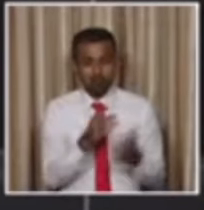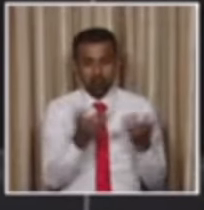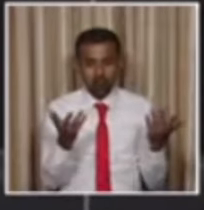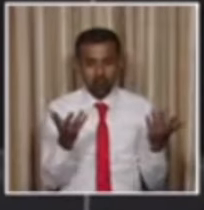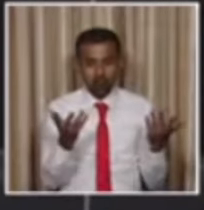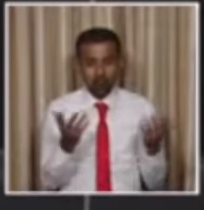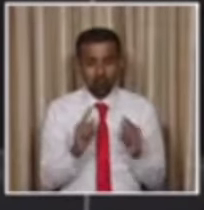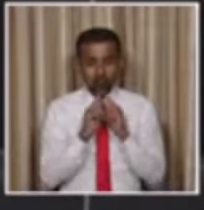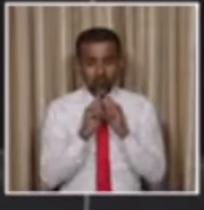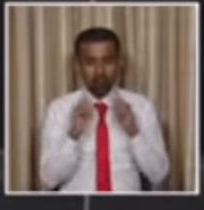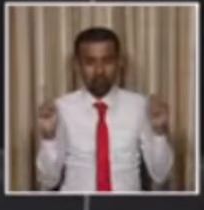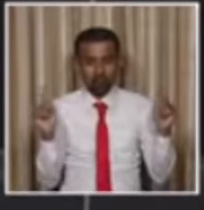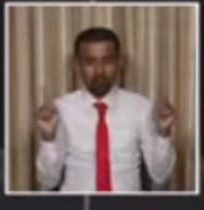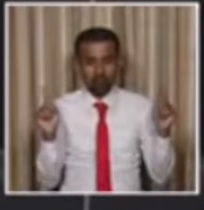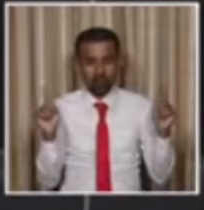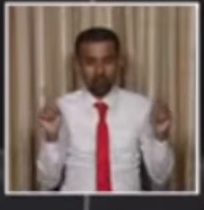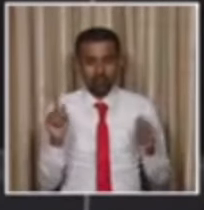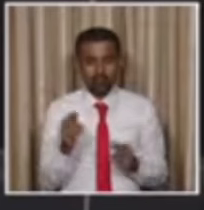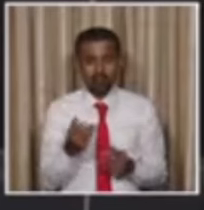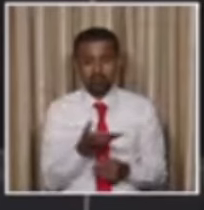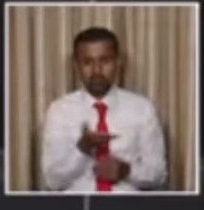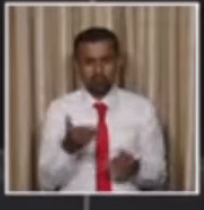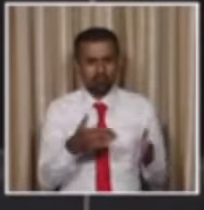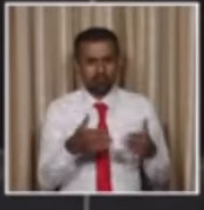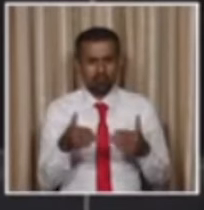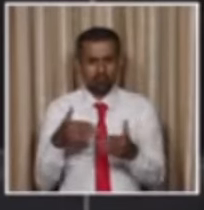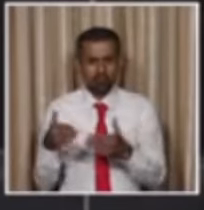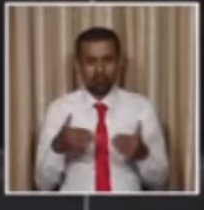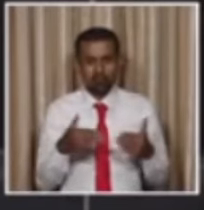බව ප්‍රකාශ කරන්න සමාවේ විවිධ අය